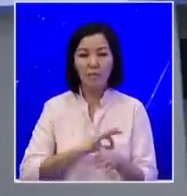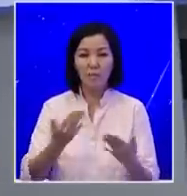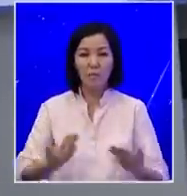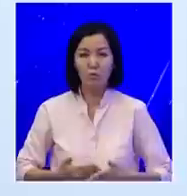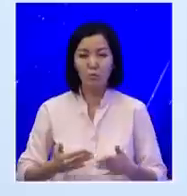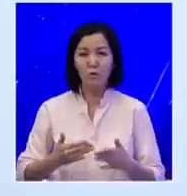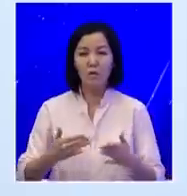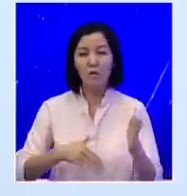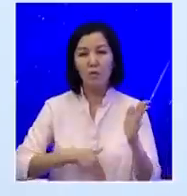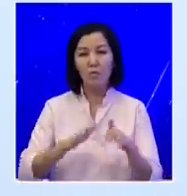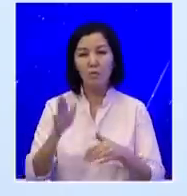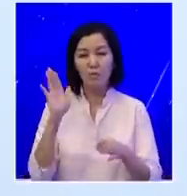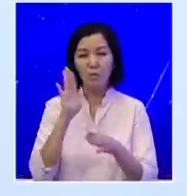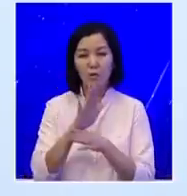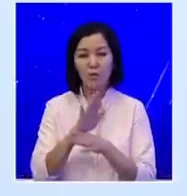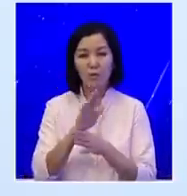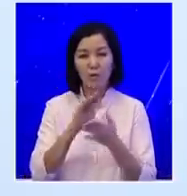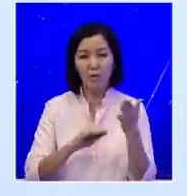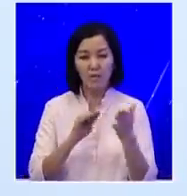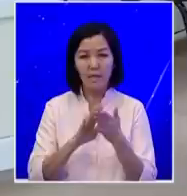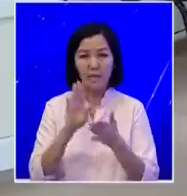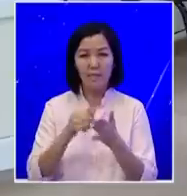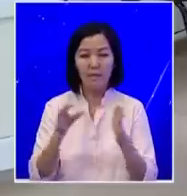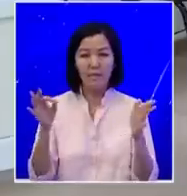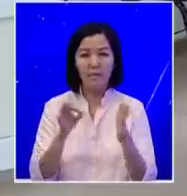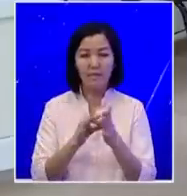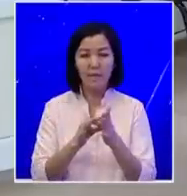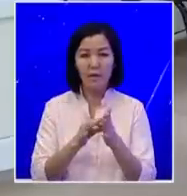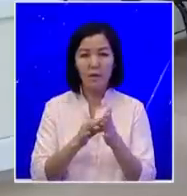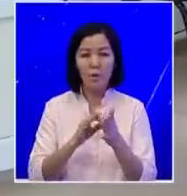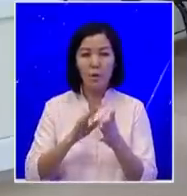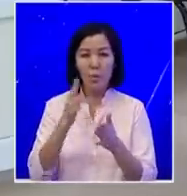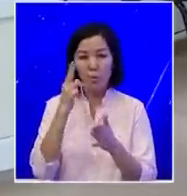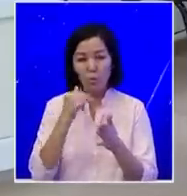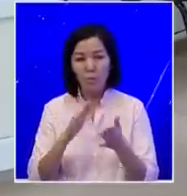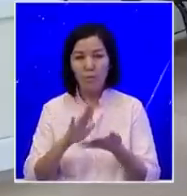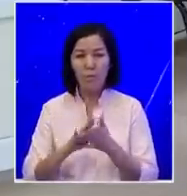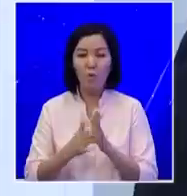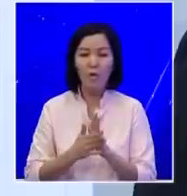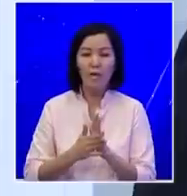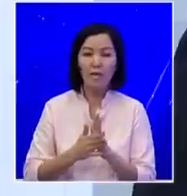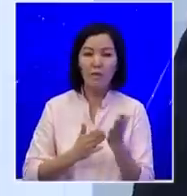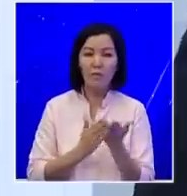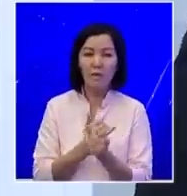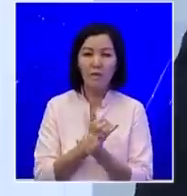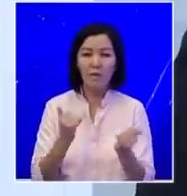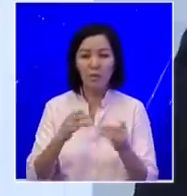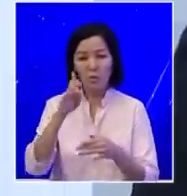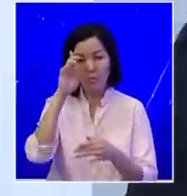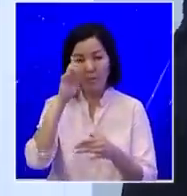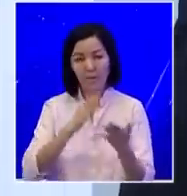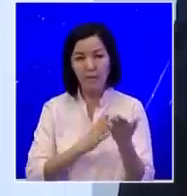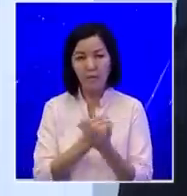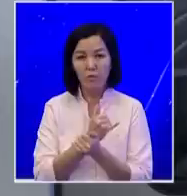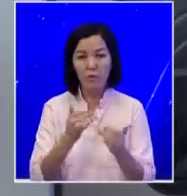сапасын арттыру атты жолдауында көрсетілгендей, басты мақсат қолайлы жағдай жасау. Яғни сервистік әкімдік тұрғындарға мемлекеттік қызмет